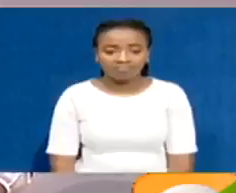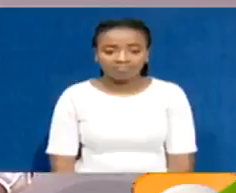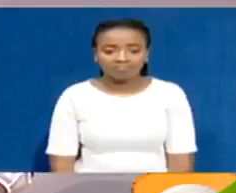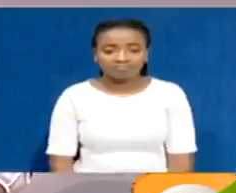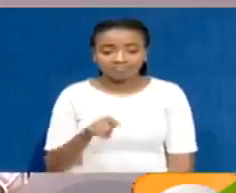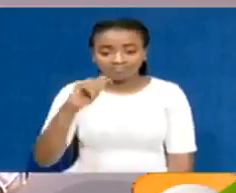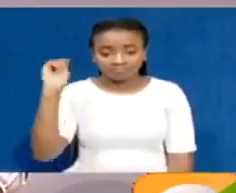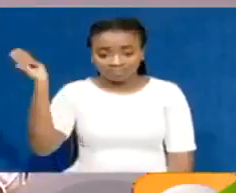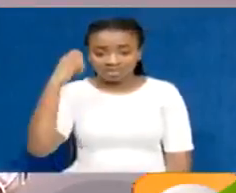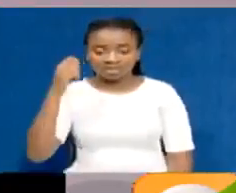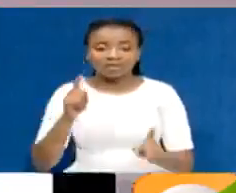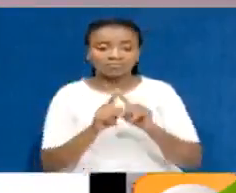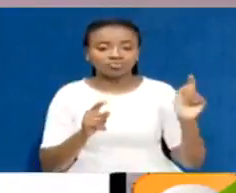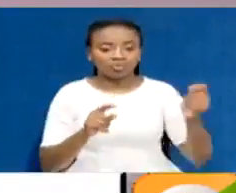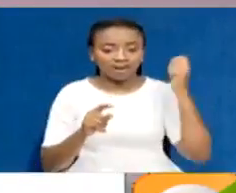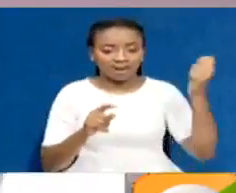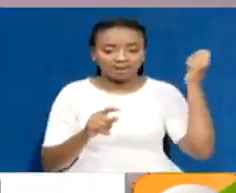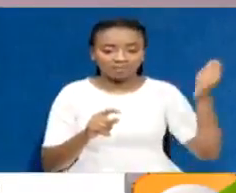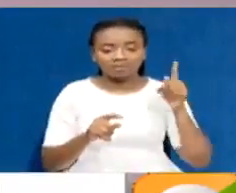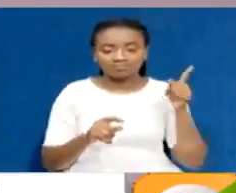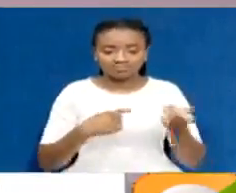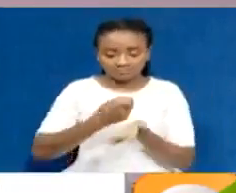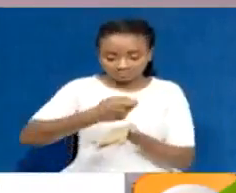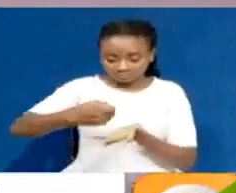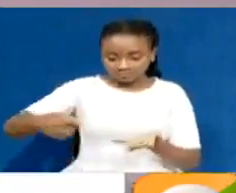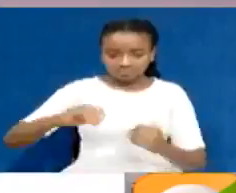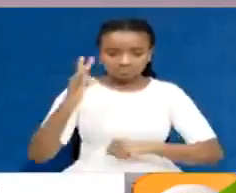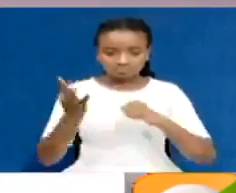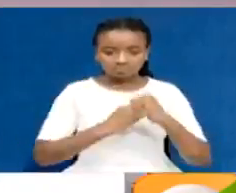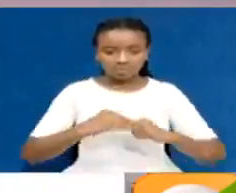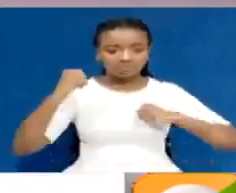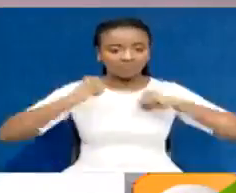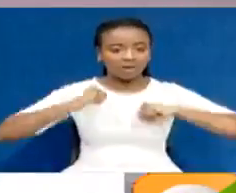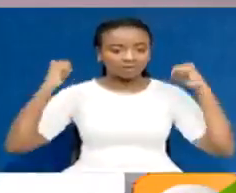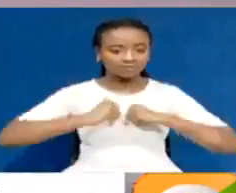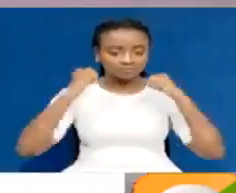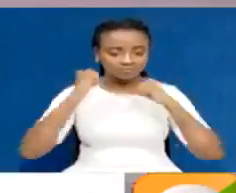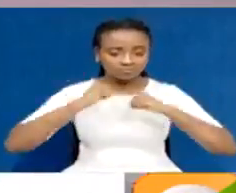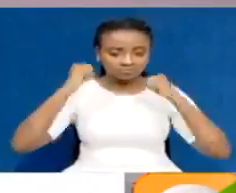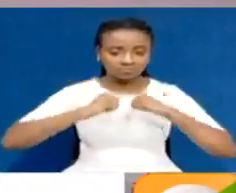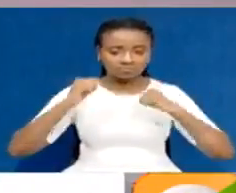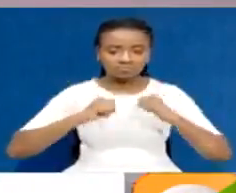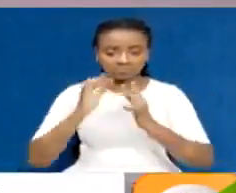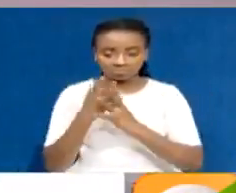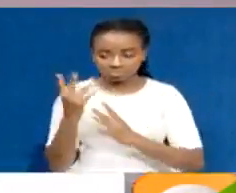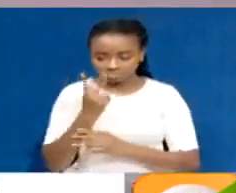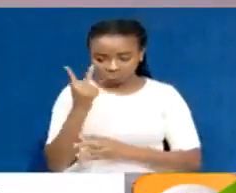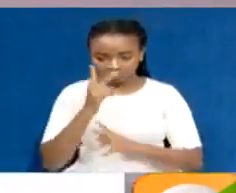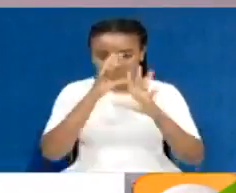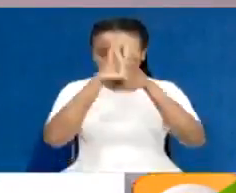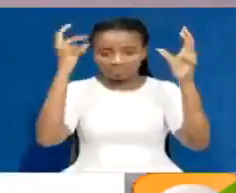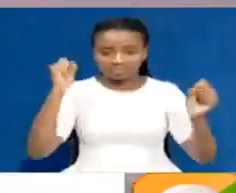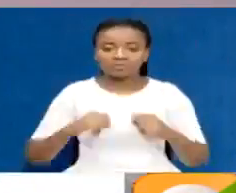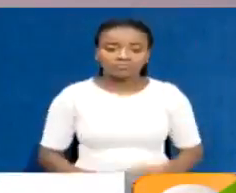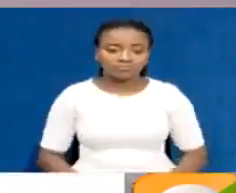Kenya na Malawi zimetia saini mikataba minane ya kiuchumi na kiusalama kwenye mkutano kati ya marais Uhuru Kenyatta